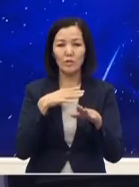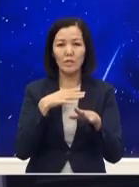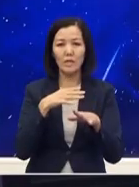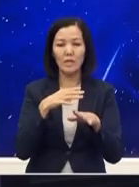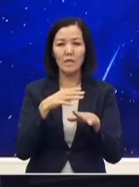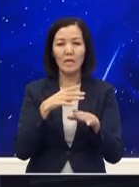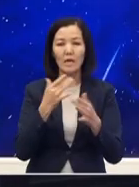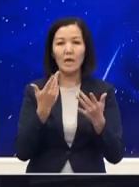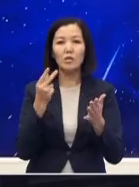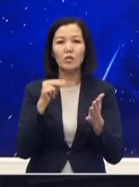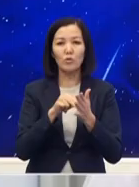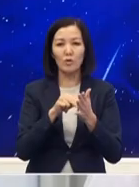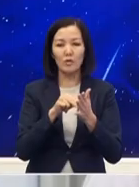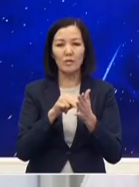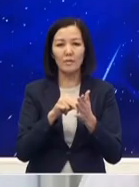сынама құны қанша?